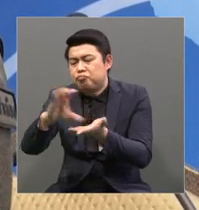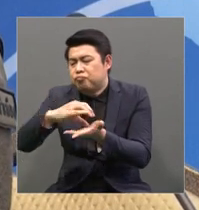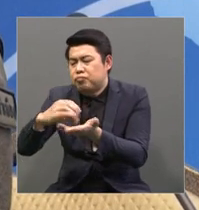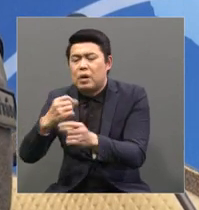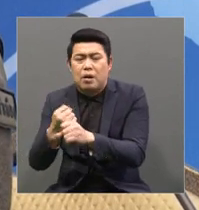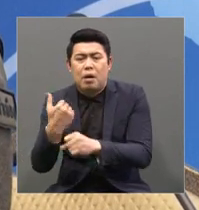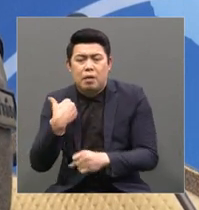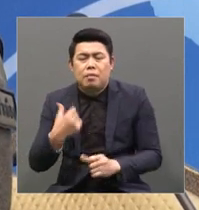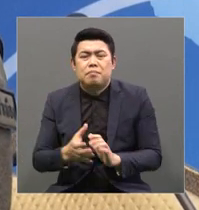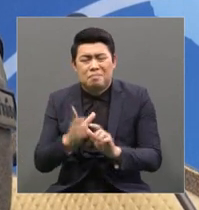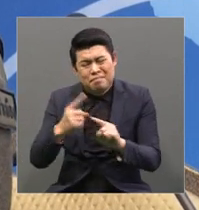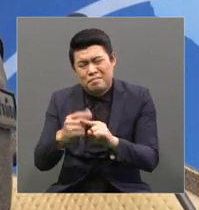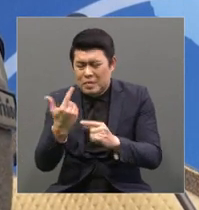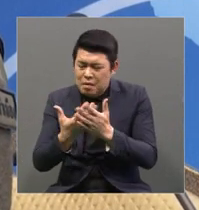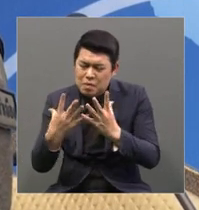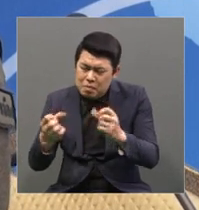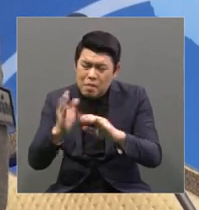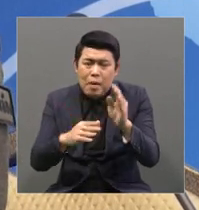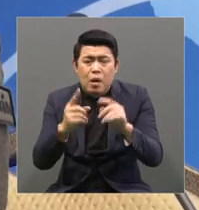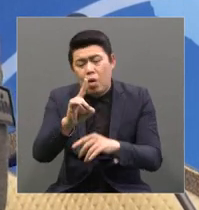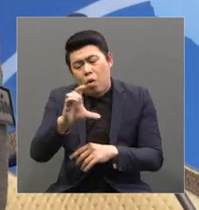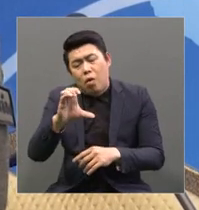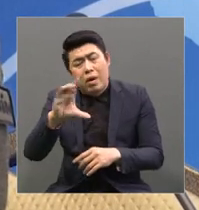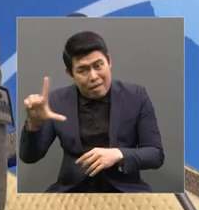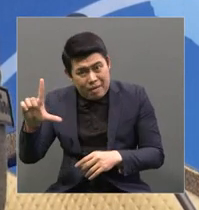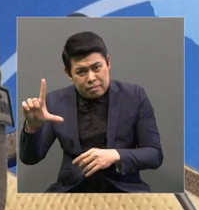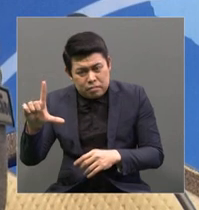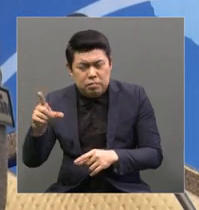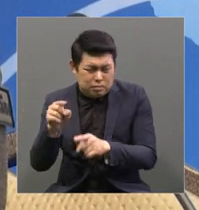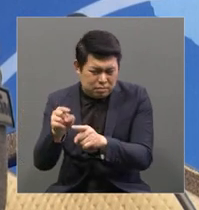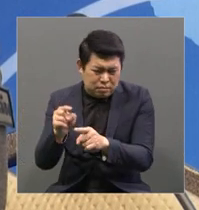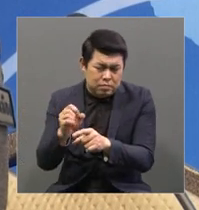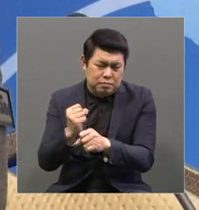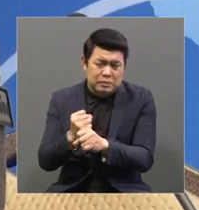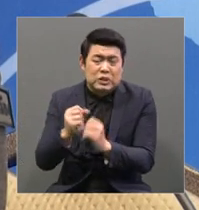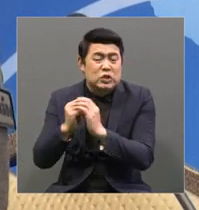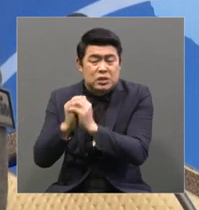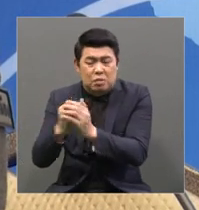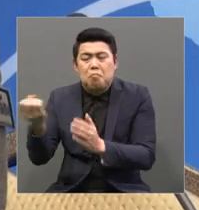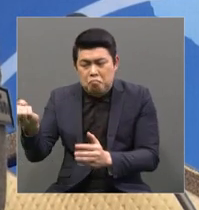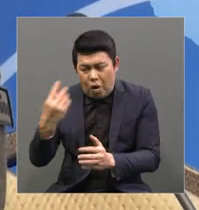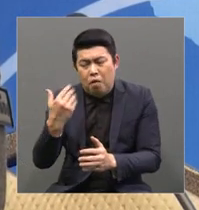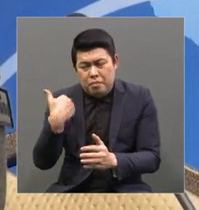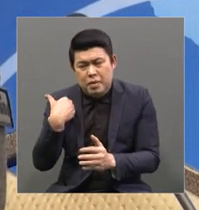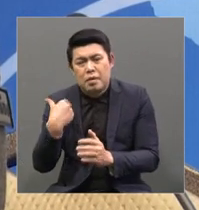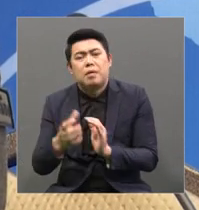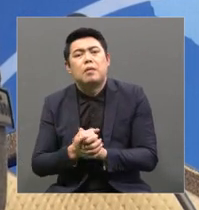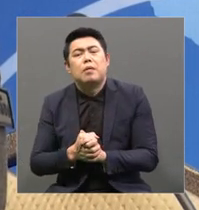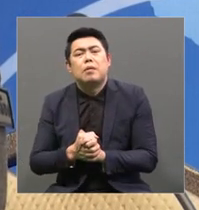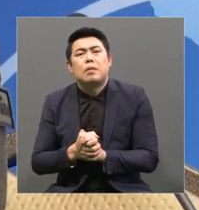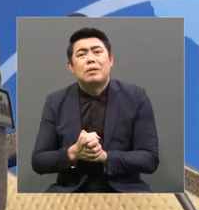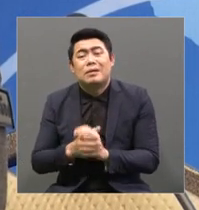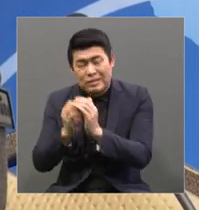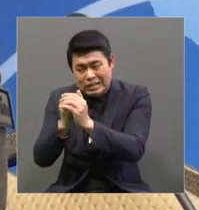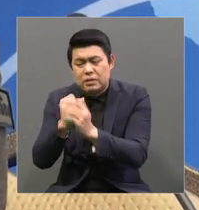เราบอกว่ามีความเสียหายอยู่ประมาณ100ล้านเนี่ยเป็นข้อมูลที่ทางจีนแจ้งเราเข้ามานะครับในส่วนเขาเองเขาก็